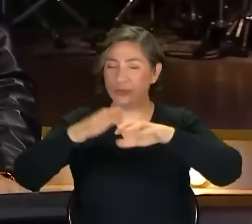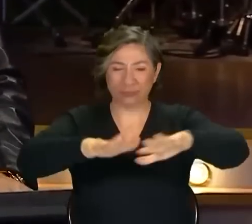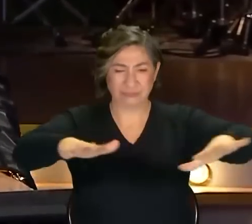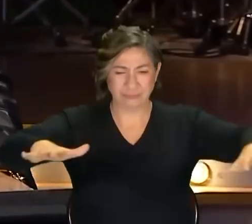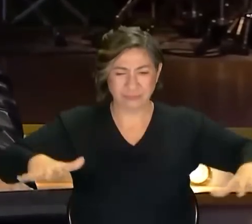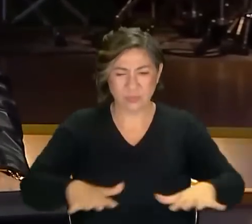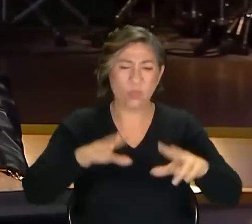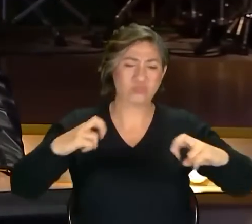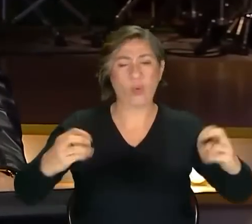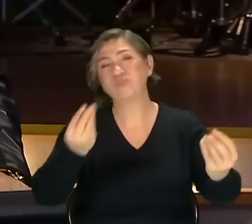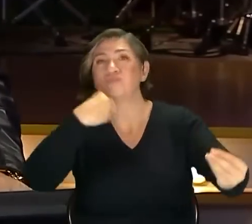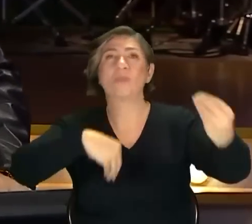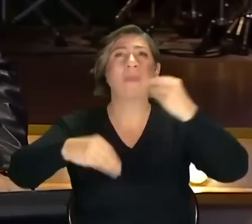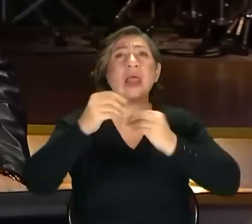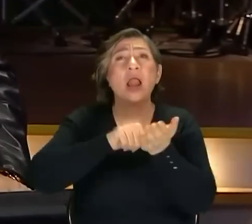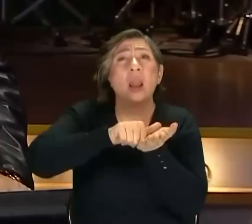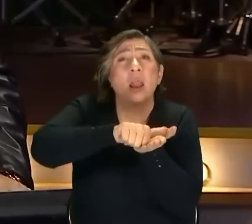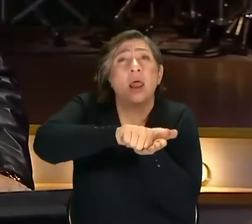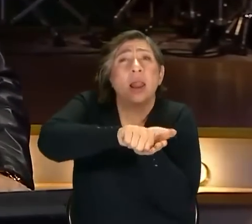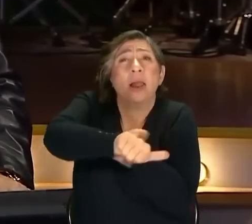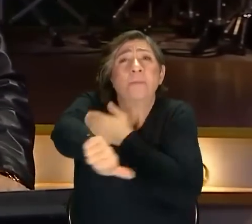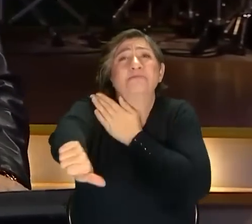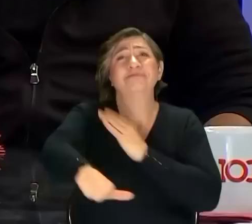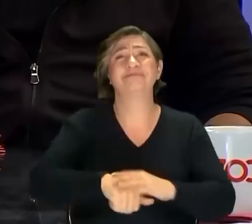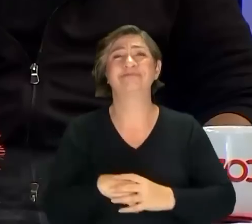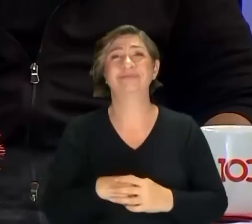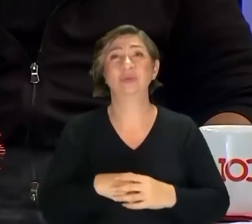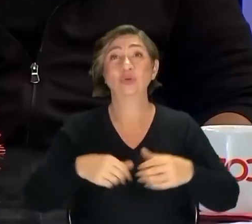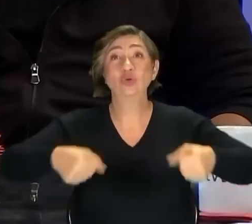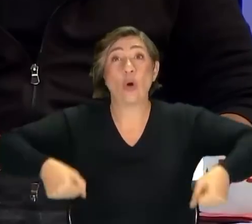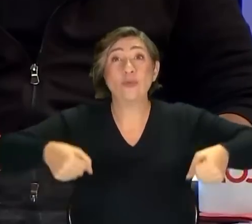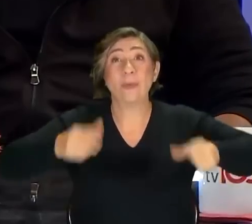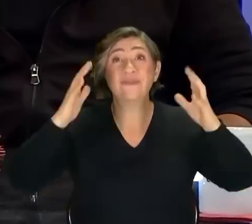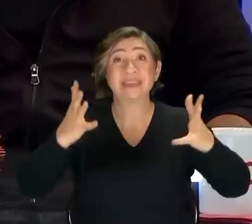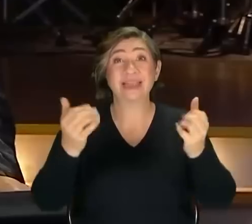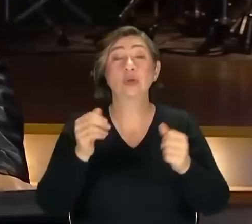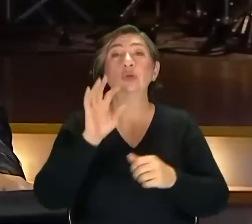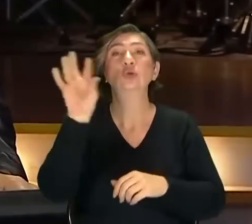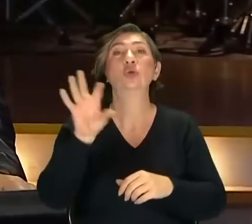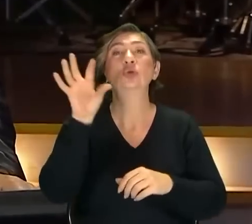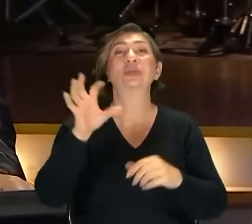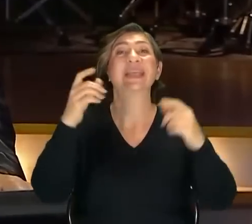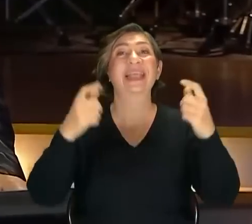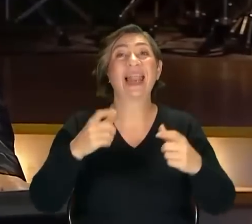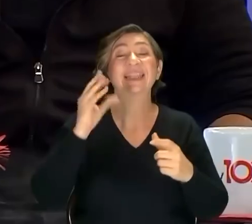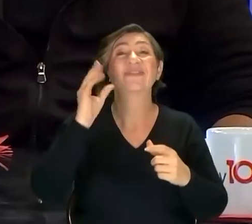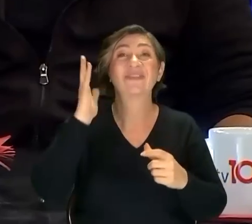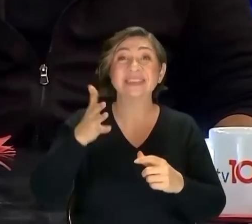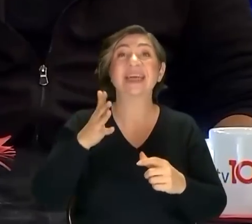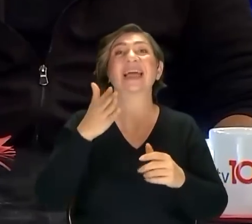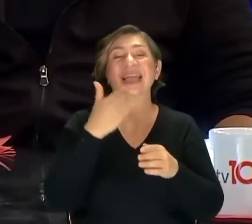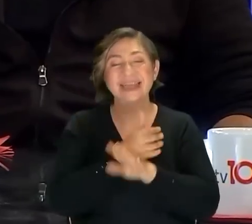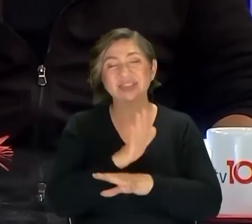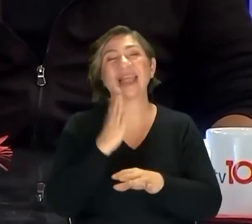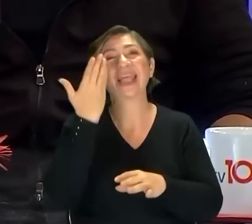alışverişleri. Ondan sonra hepsini yedik. Hepsi, her şeyi. Torba böyle, torba aldık böyle marketten. Turistik gidilecek yerlerden çok gerçekten